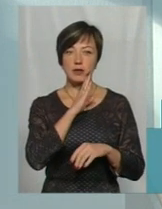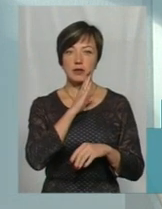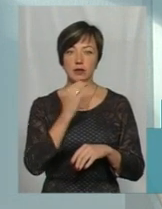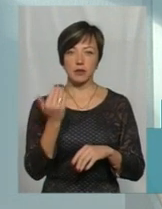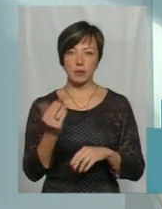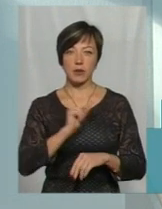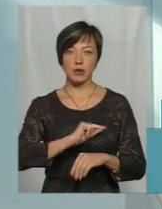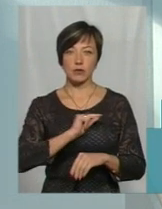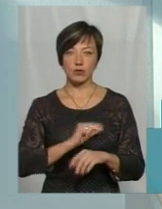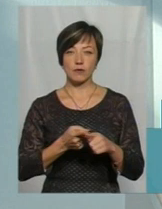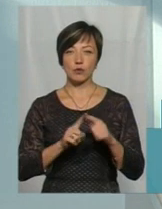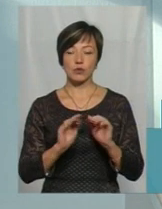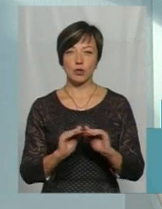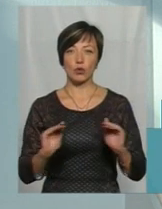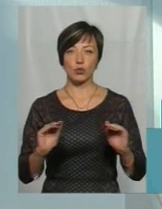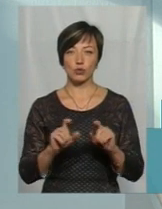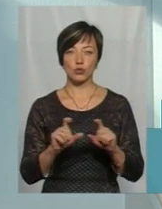якого працює в даному садочку.